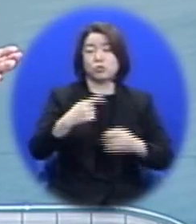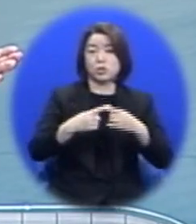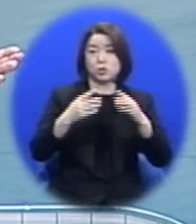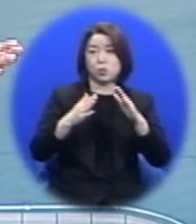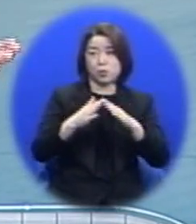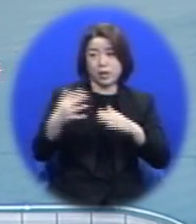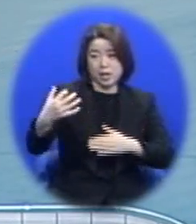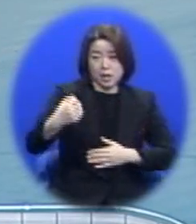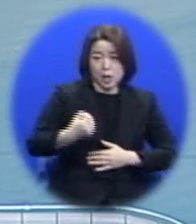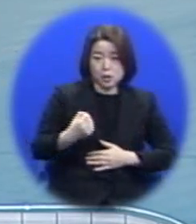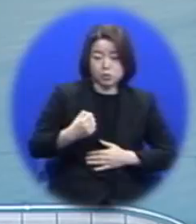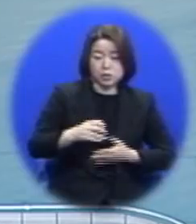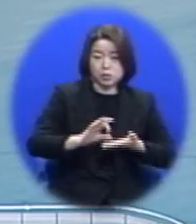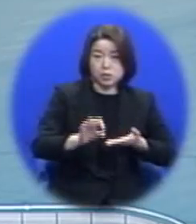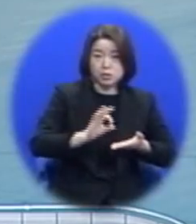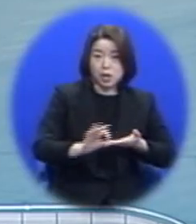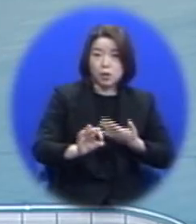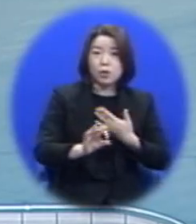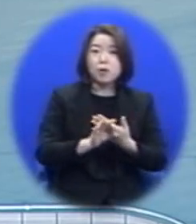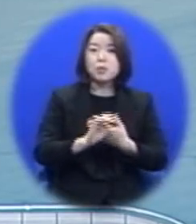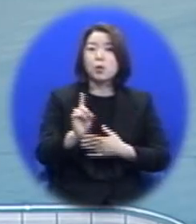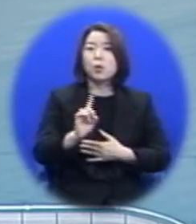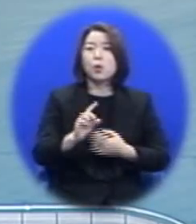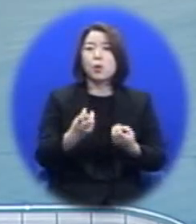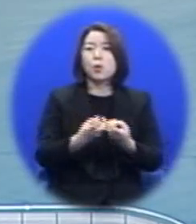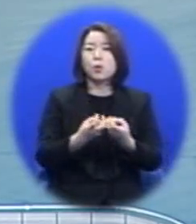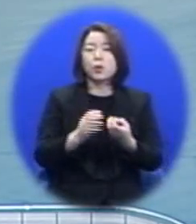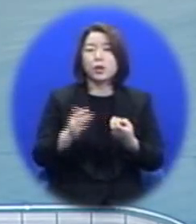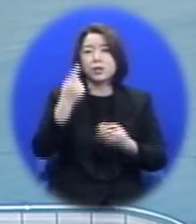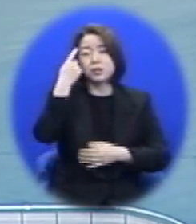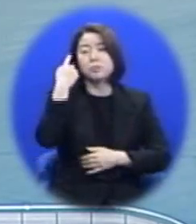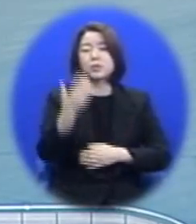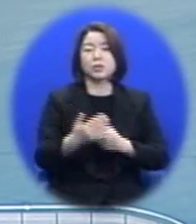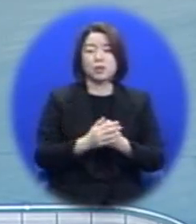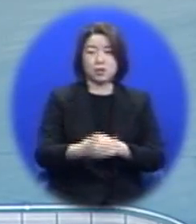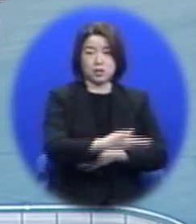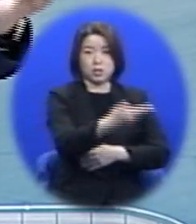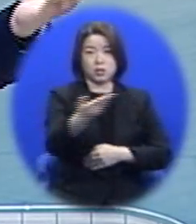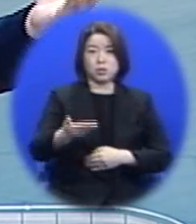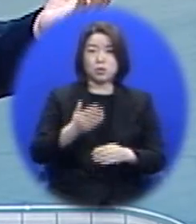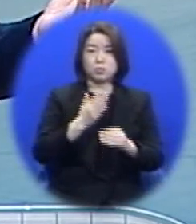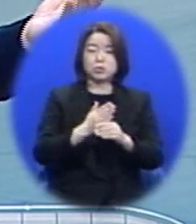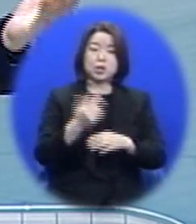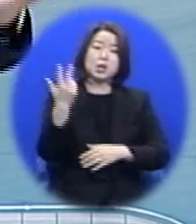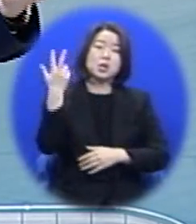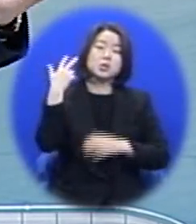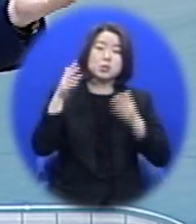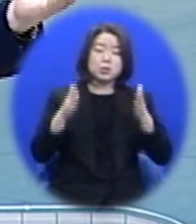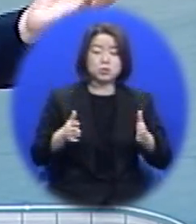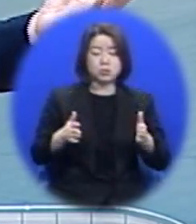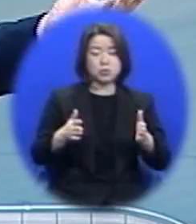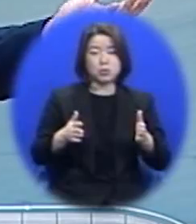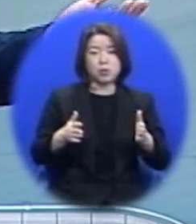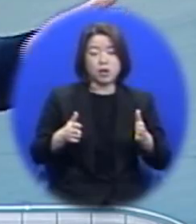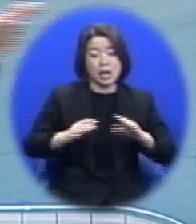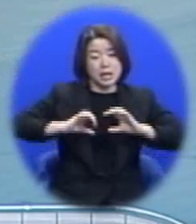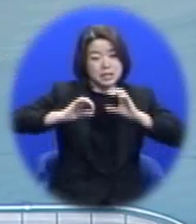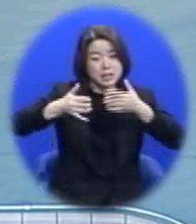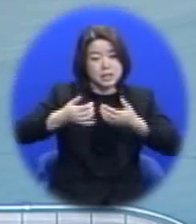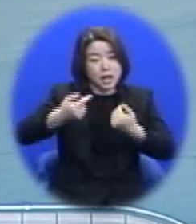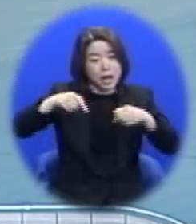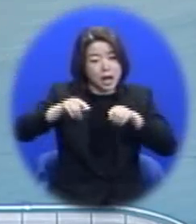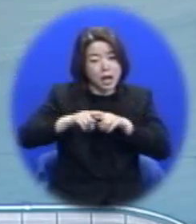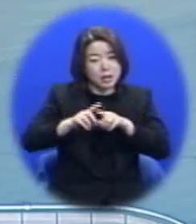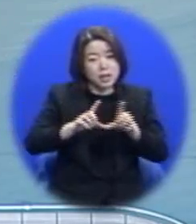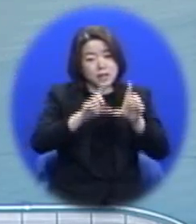적용하자면 어떻게 해야 합니까? 아마 여러분들 중에 지난 한 주간 동안 세상과 짝하여 살다가 오신